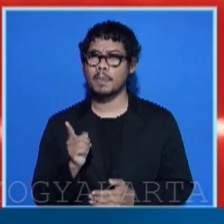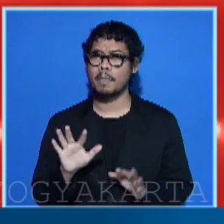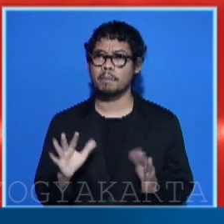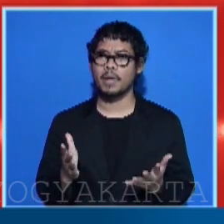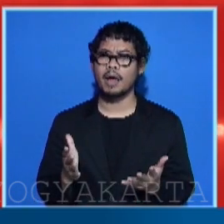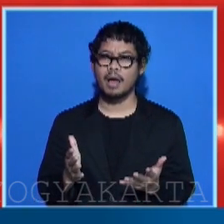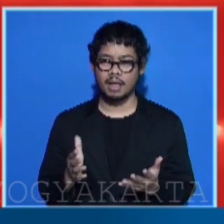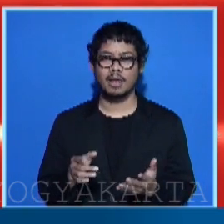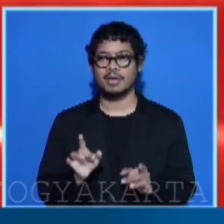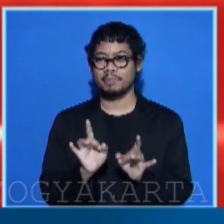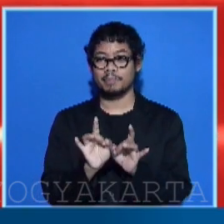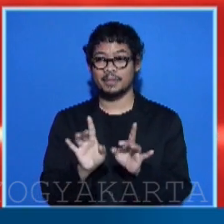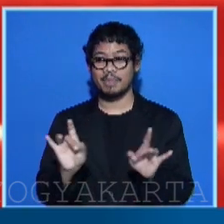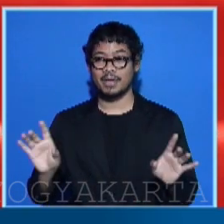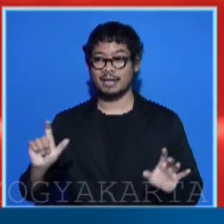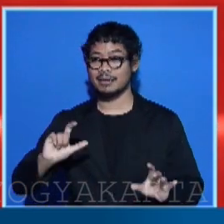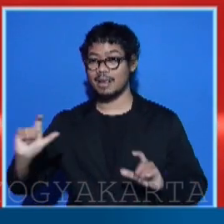kubu dan partai.